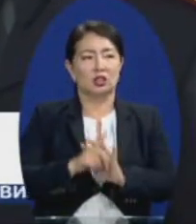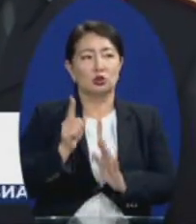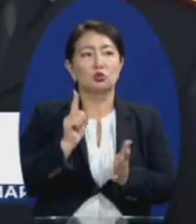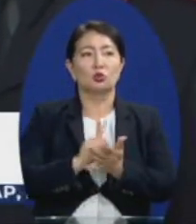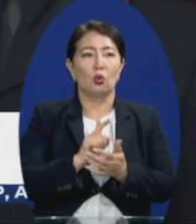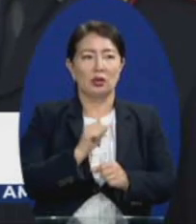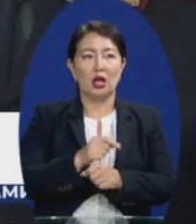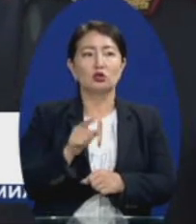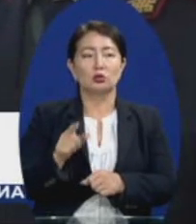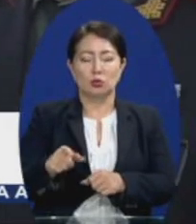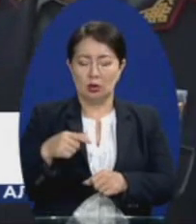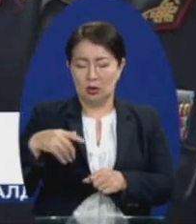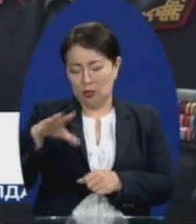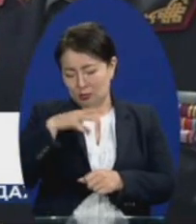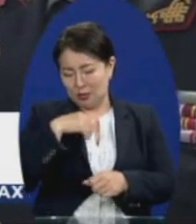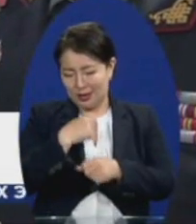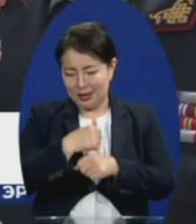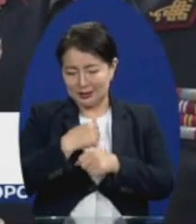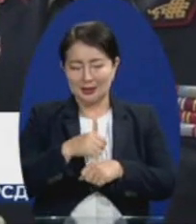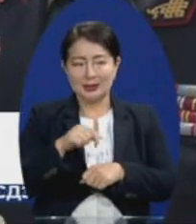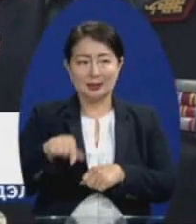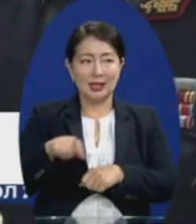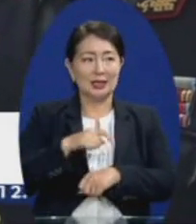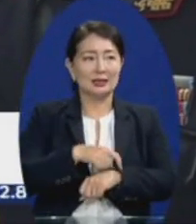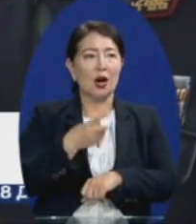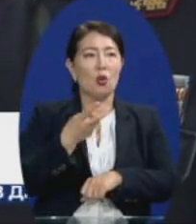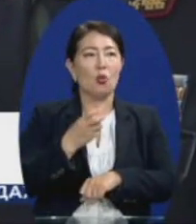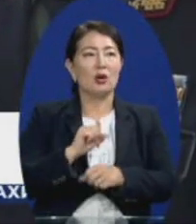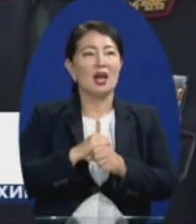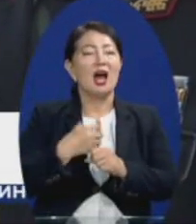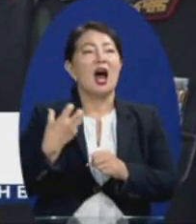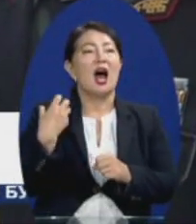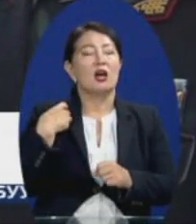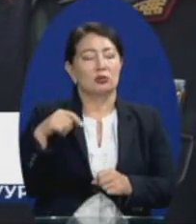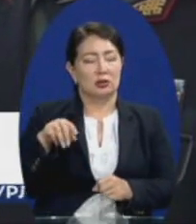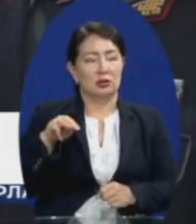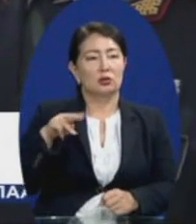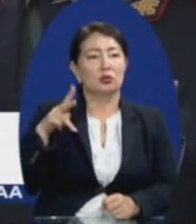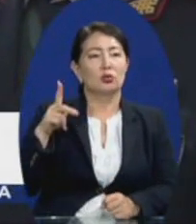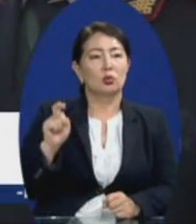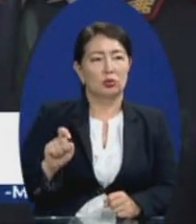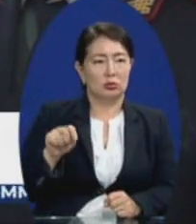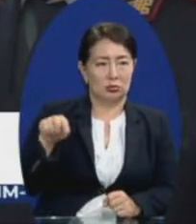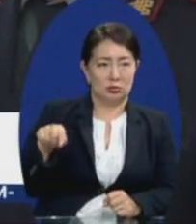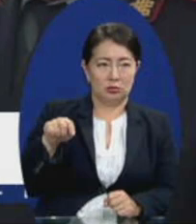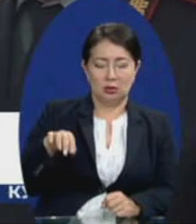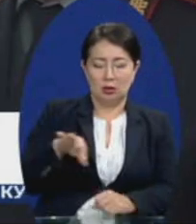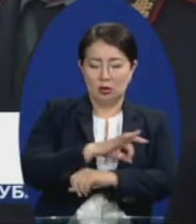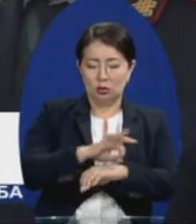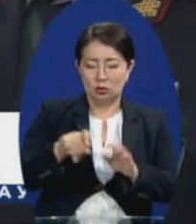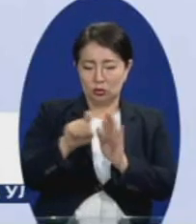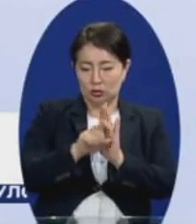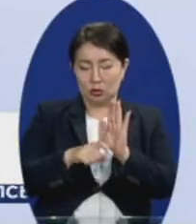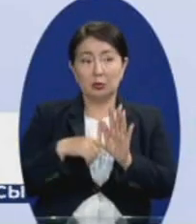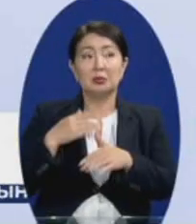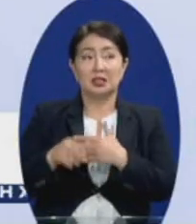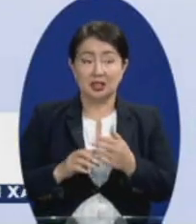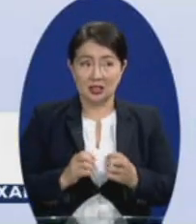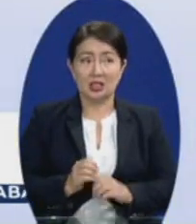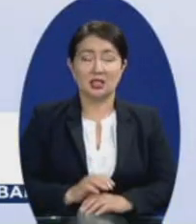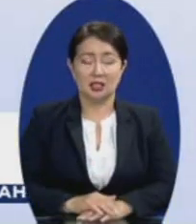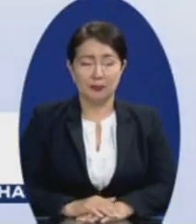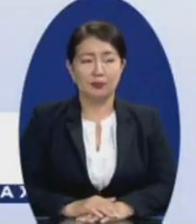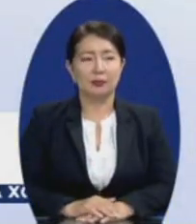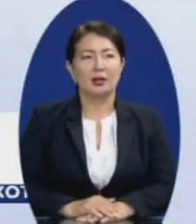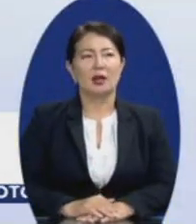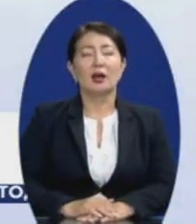ажиллаж байгаа цаг үеийн маш чухал одоо хариуцлагатай цаг үеийн түүхэн ийм одоо төсөл хөтөлбөрийг хэрэгжүүлж байгаа шүү дээ.